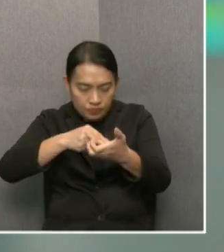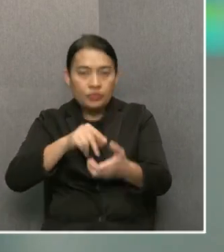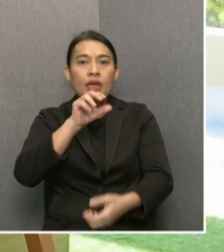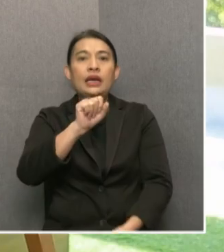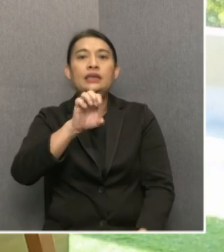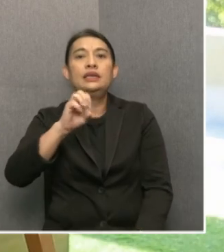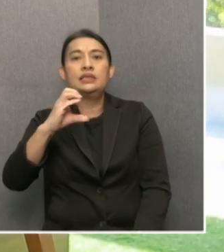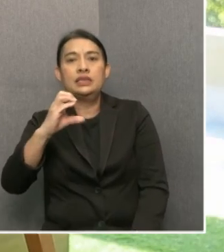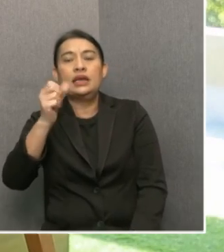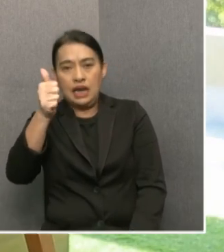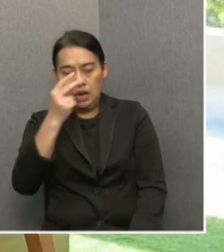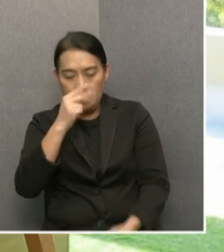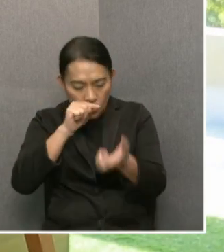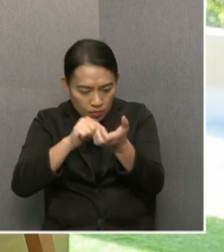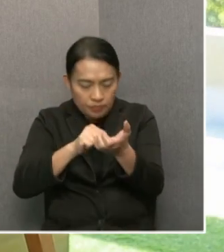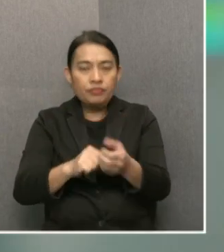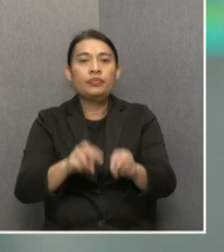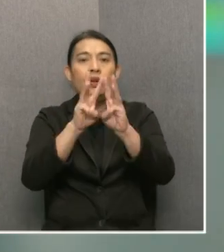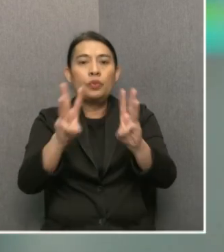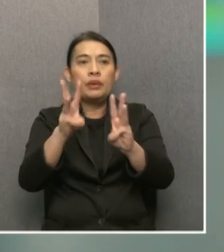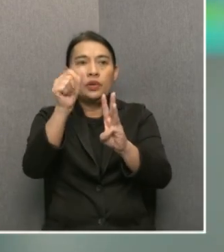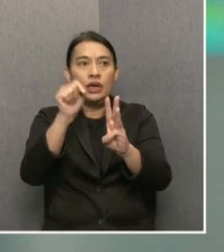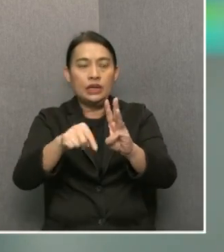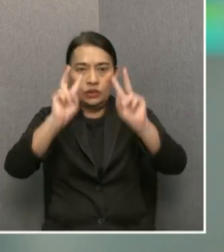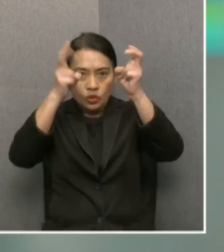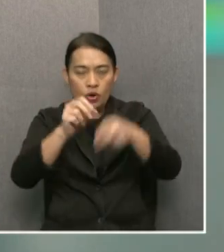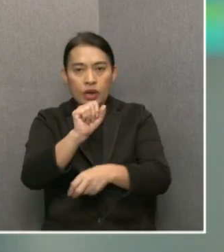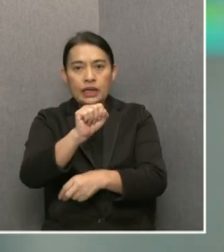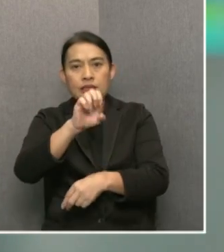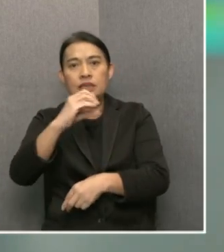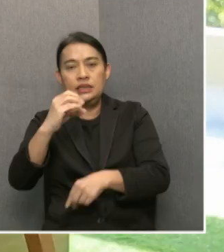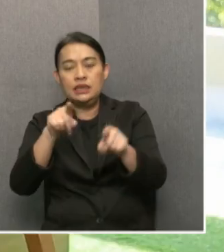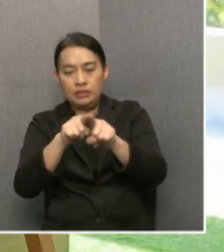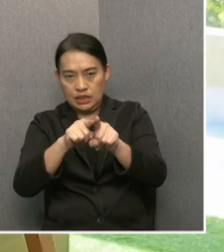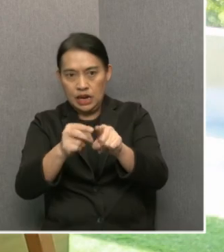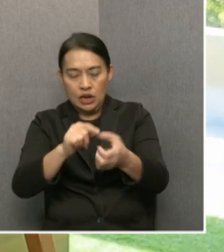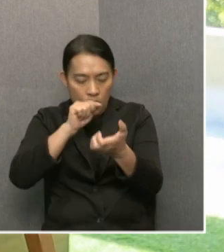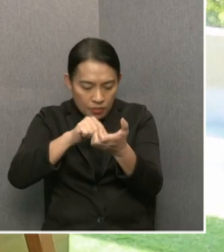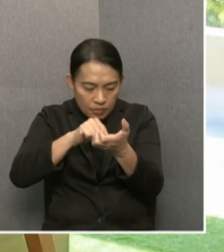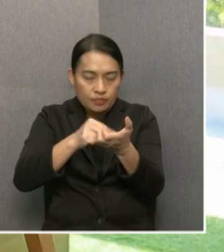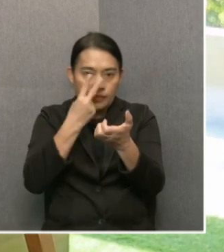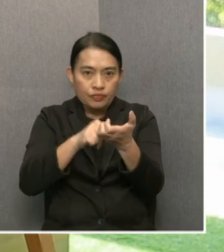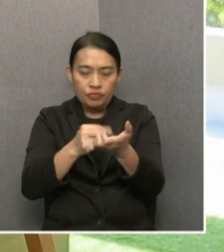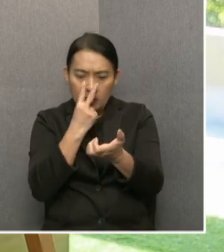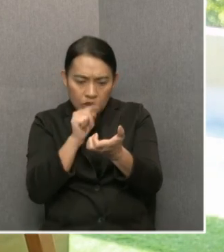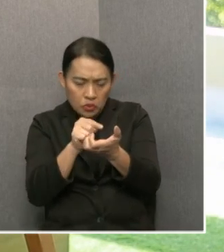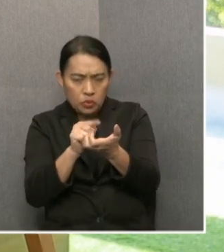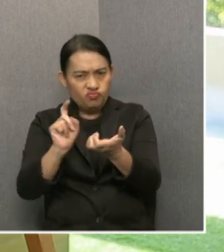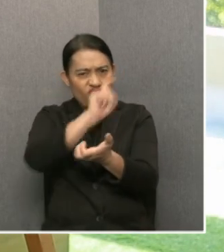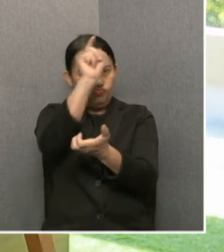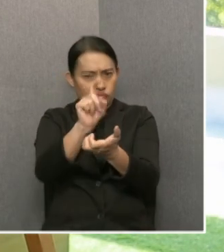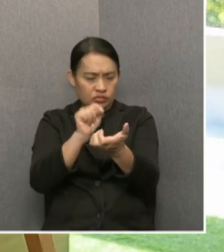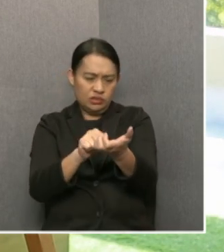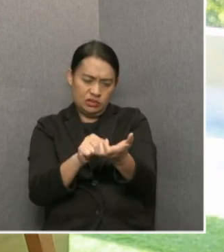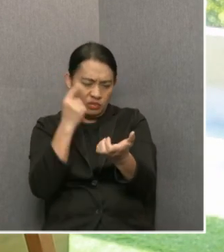Check First หรือไม่ก็เป็นทางเว็บไซต์นะคะหัวข้อ SEC Check First เหมือนกันนะคะถ้าเกิดสมมติเราพบพฤติการที่เราสงสัยแล้วล่ะว่าอันนี้อา